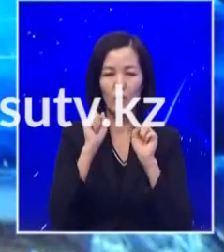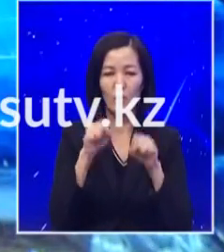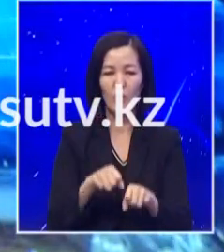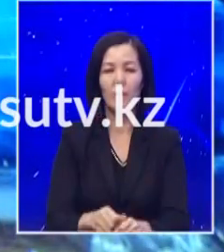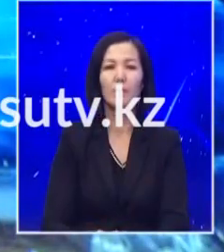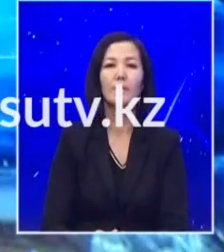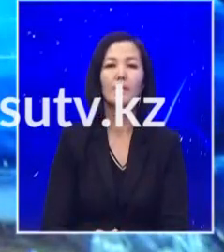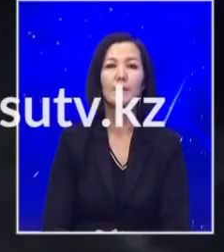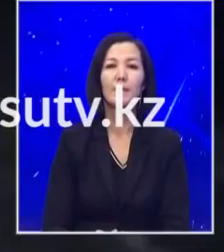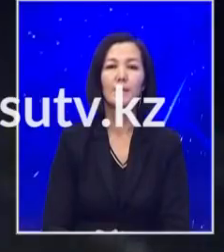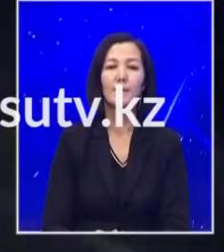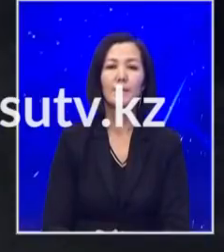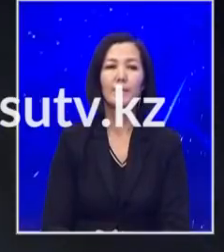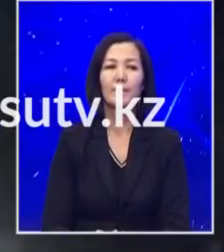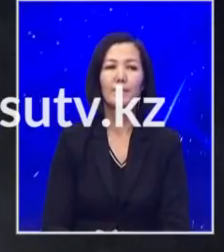құнды.